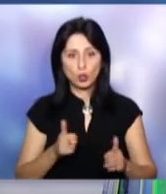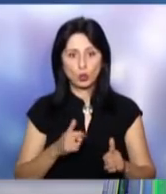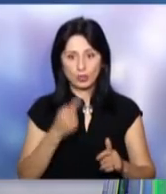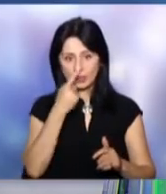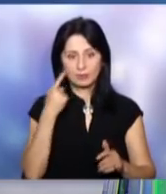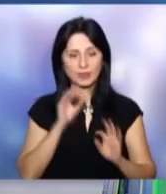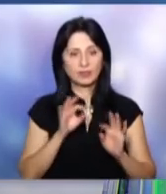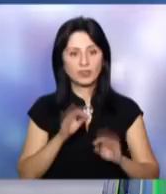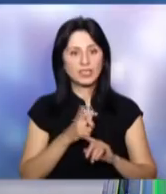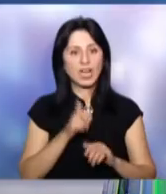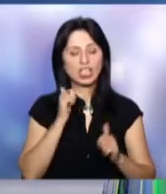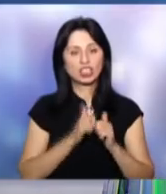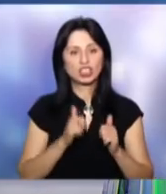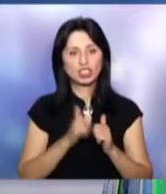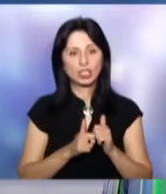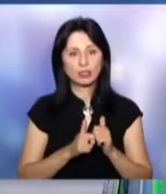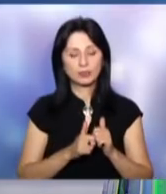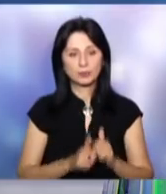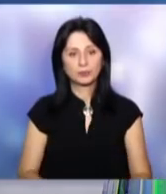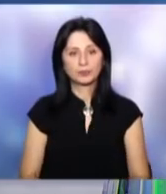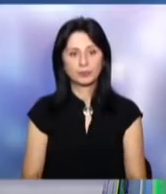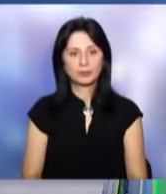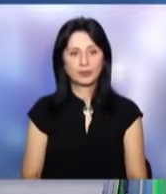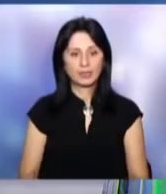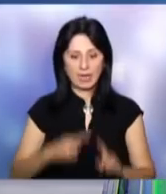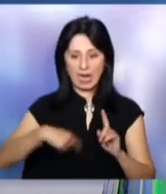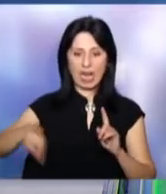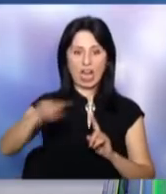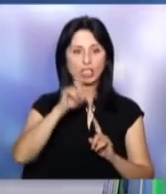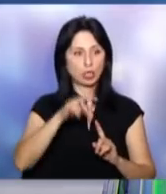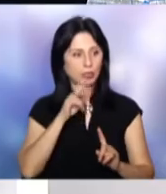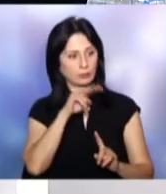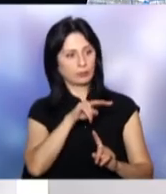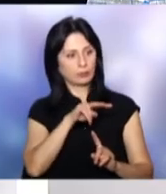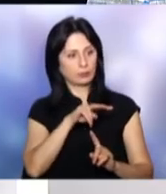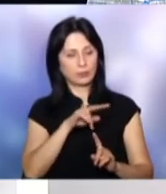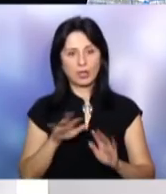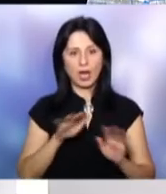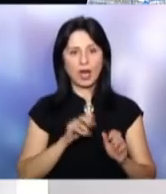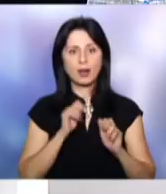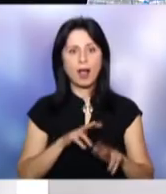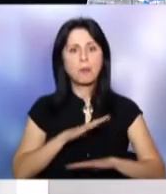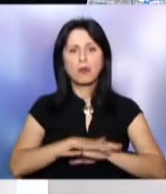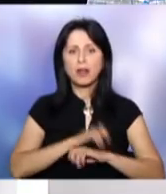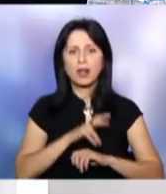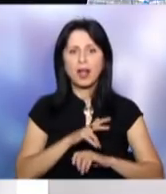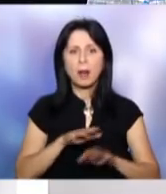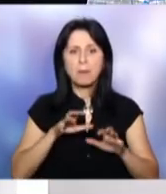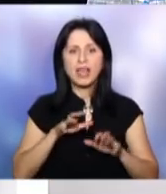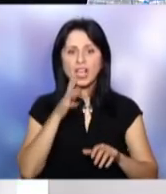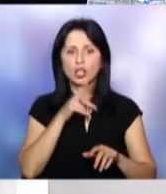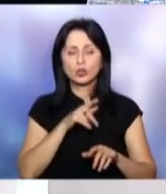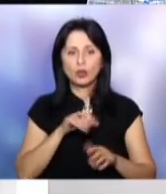წეღან მოგახსენეთ, ძალიან ხშირად გარშემო მყოფების ადეკვატური რეაქცია და